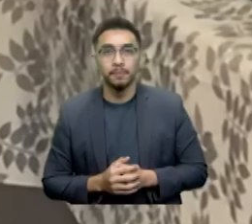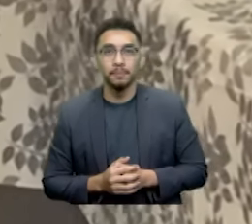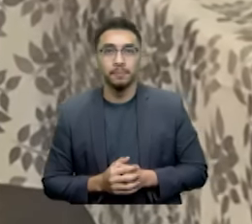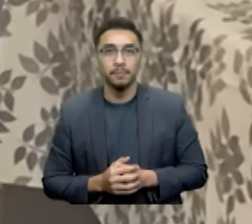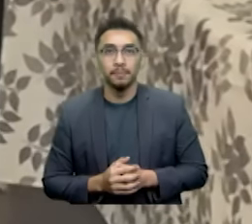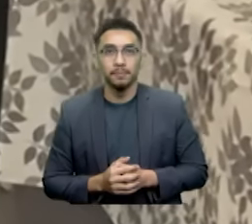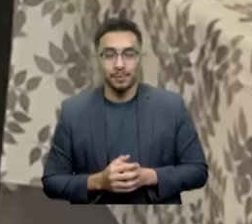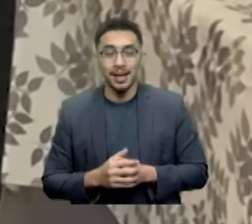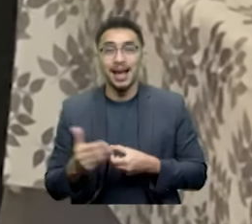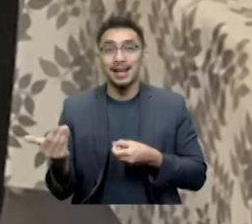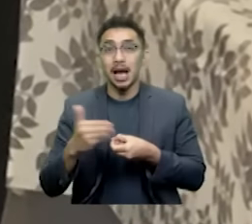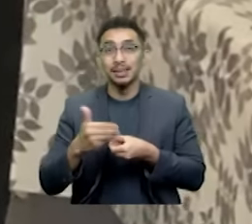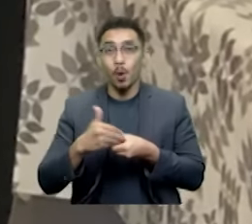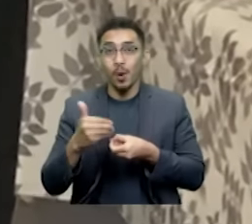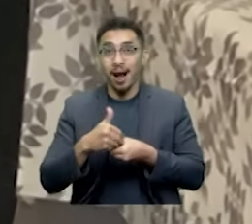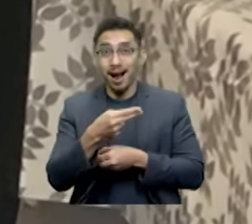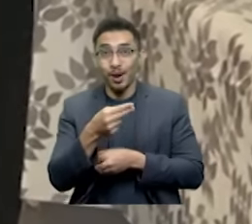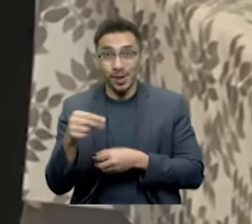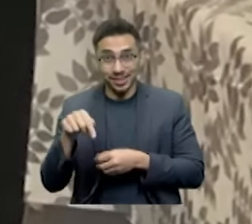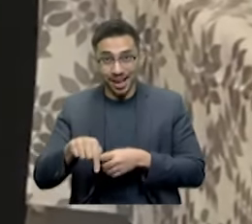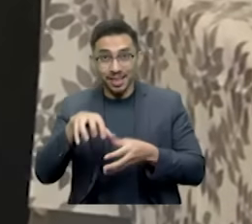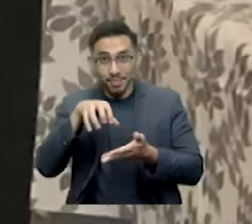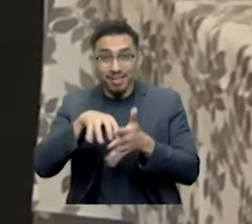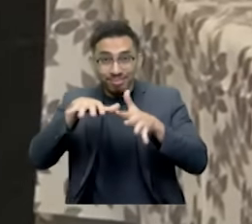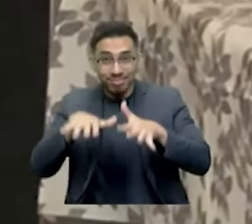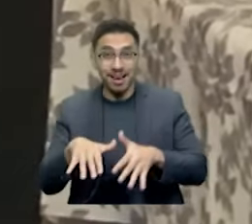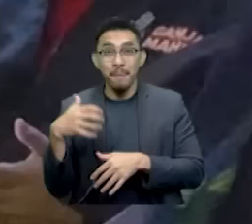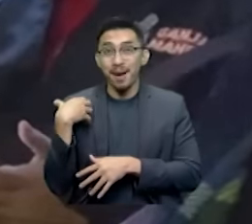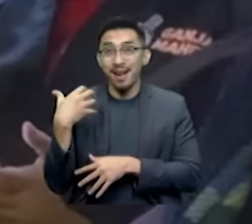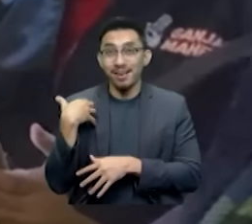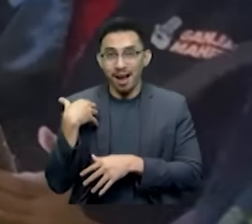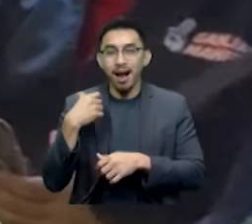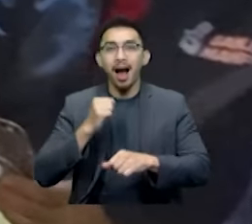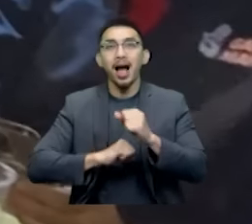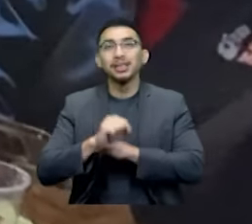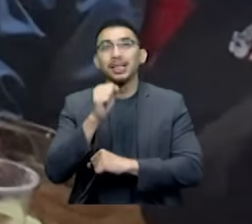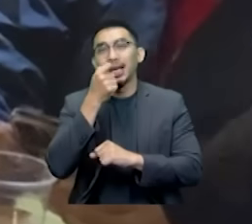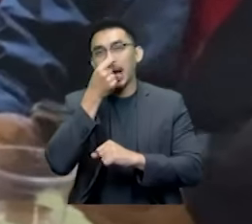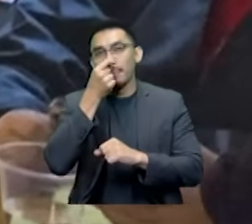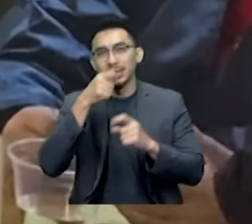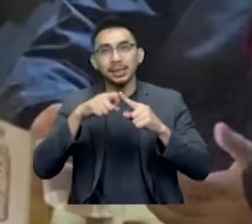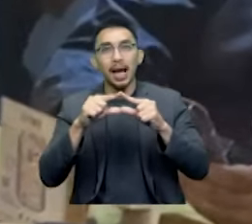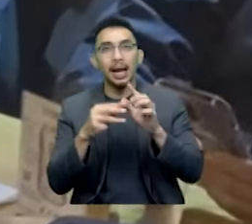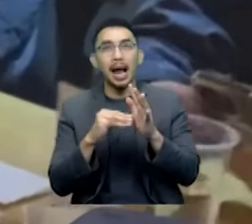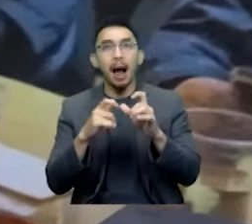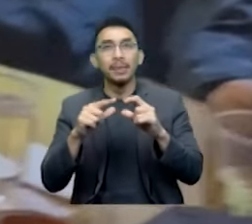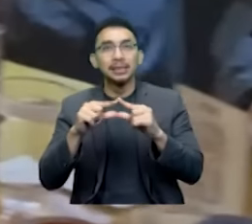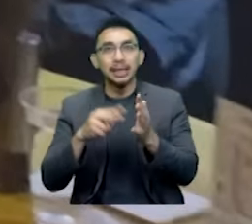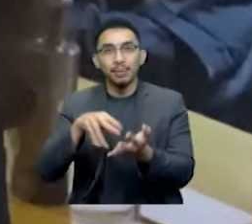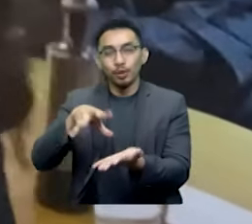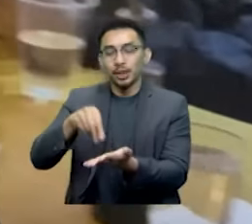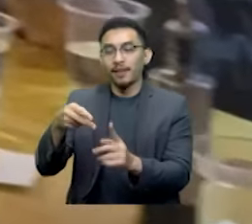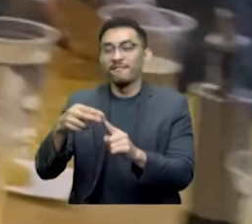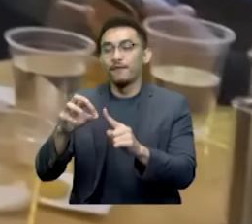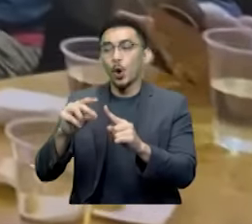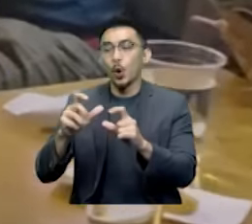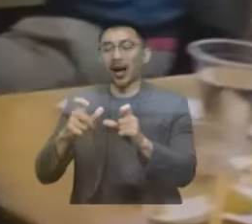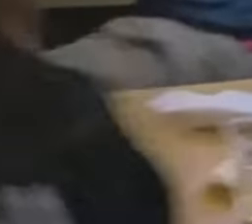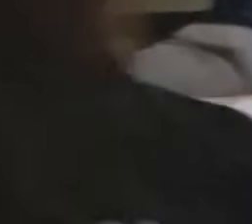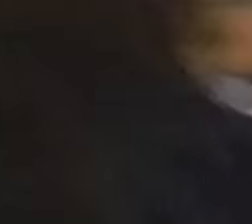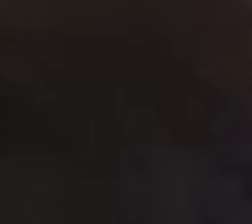Diaspora Indonesia di Amerika Serikat menggelar aksi Kamisan yang dipusatkan di Forest Hills, New York. Acara digelar secara daring